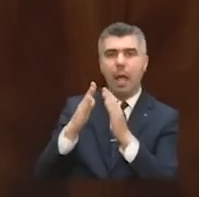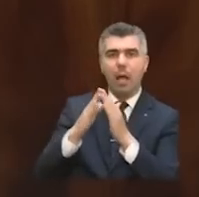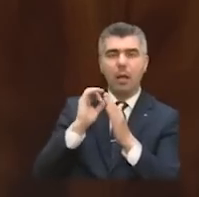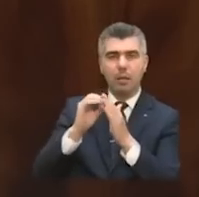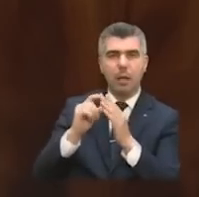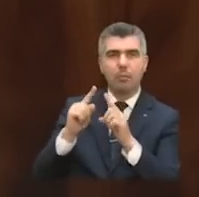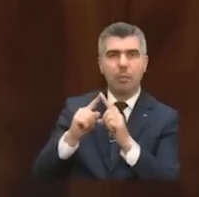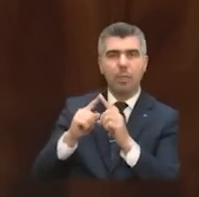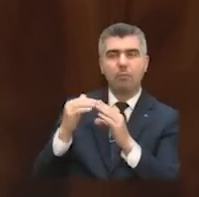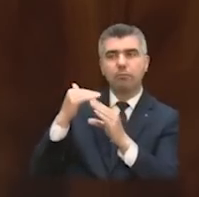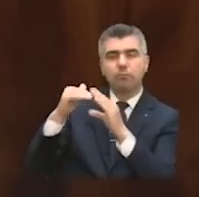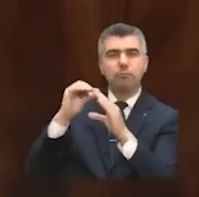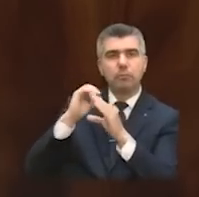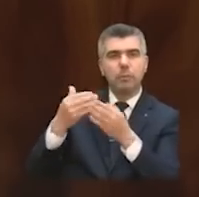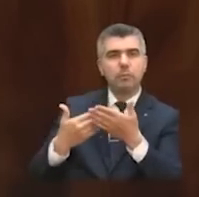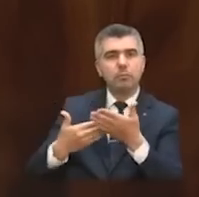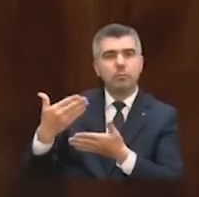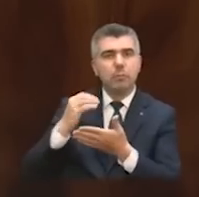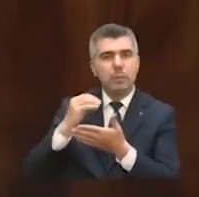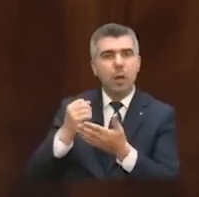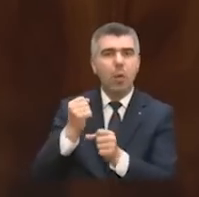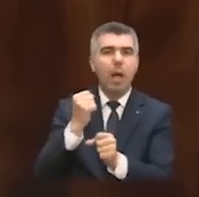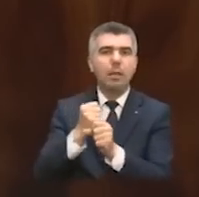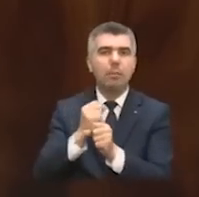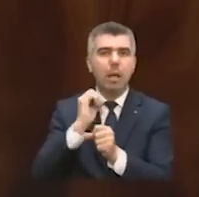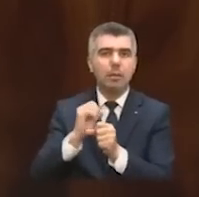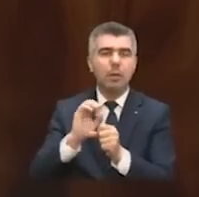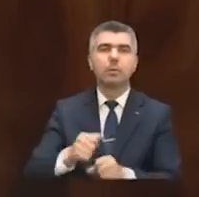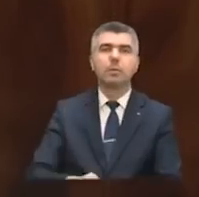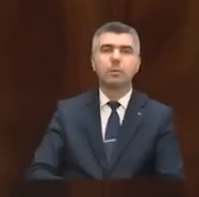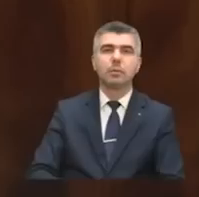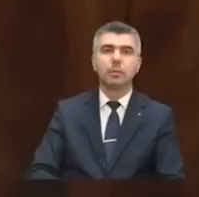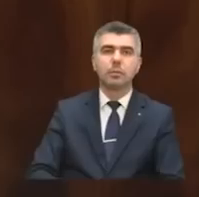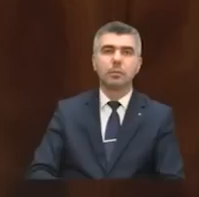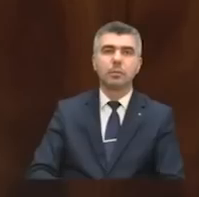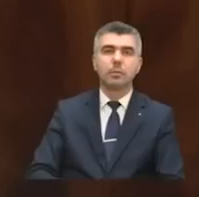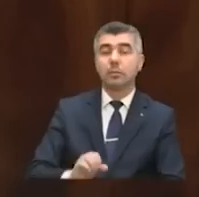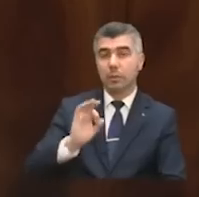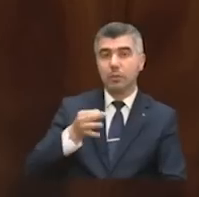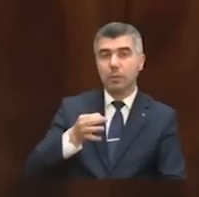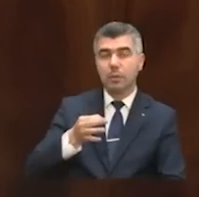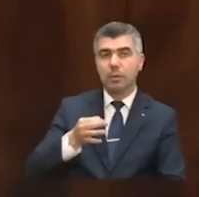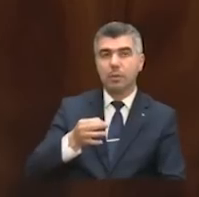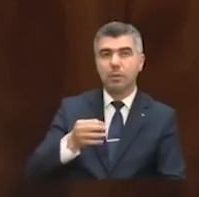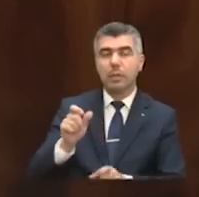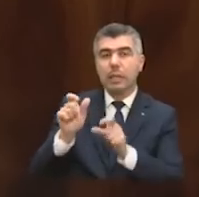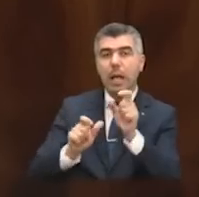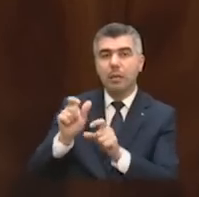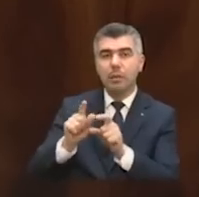كيدير الكودينغ وكيعيش بها وكيتمعش بها وكيخدم وداك الشيء. هذا يمكن لنا الاخوان اللي